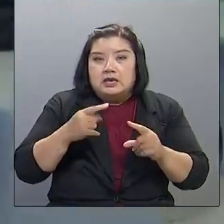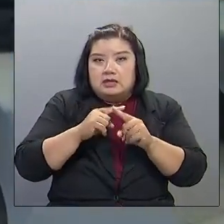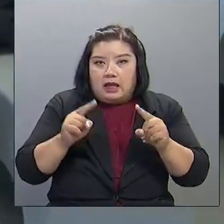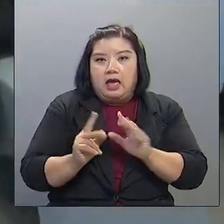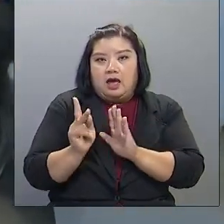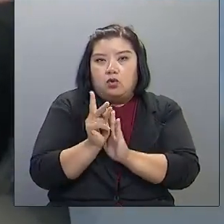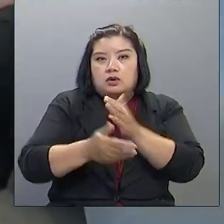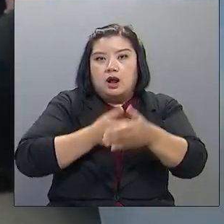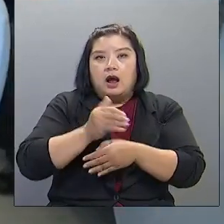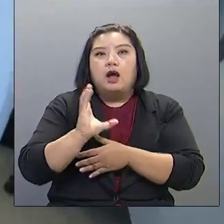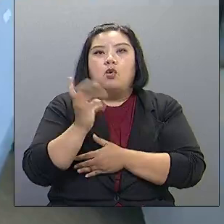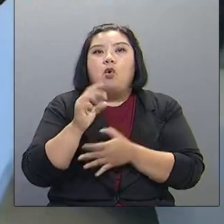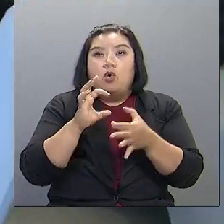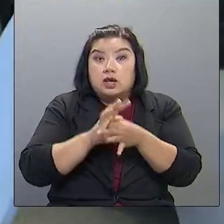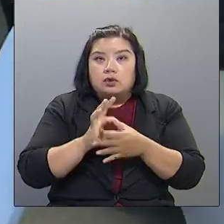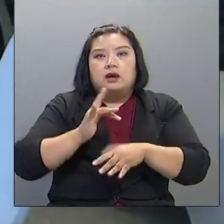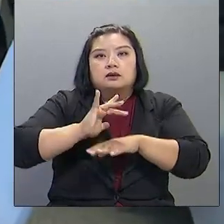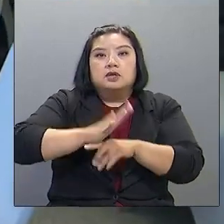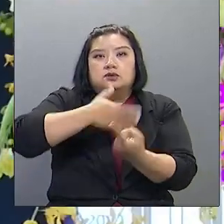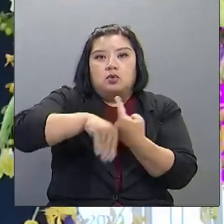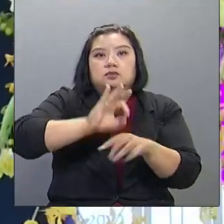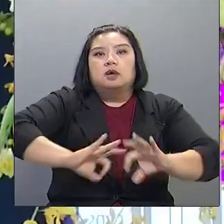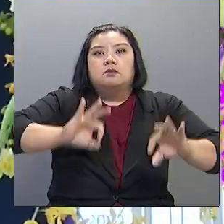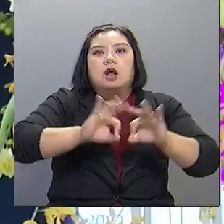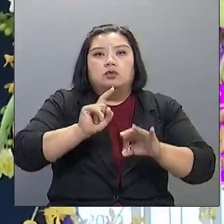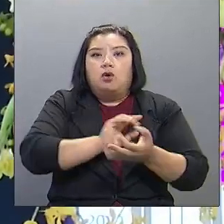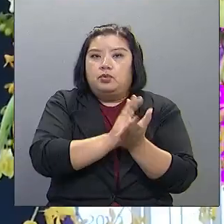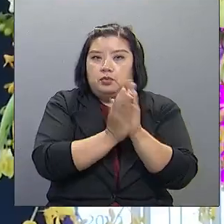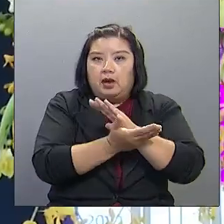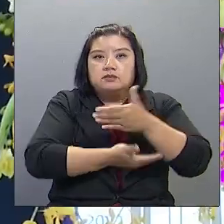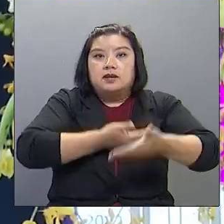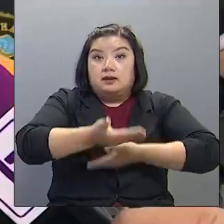กที่เน้นเศรษฐกิจสีเขียวทำให้ผู้ประกอบการต้องปรับตัวค่ะ